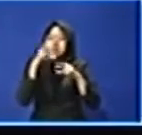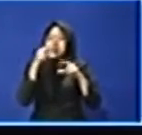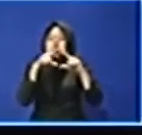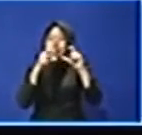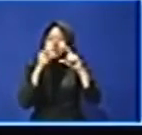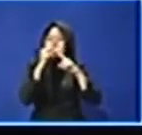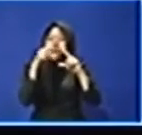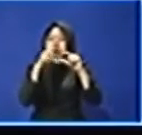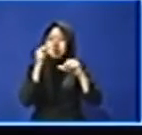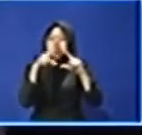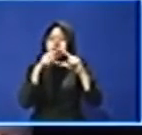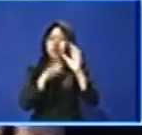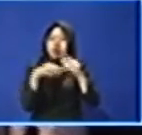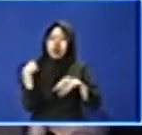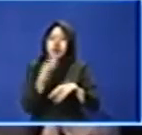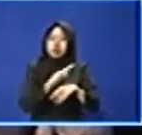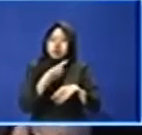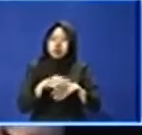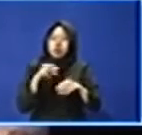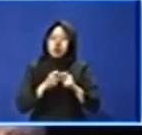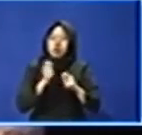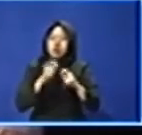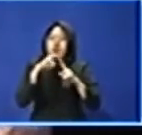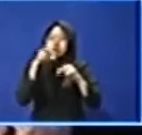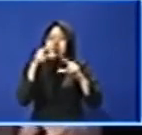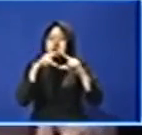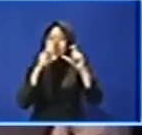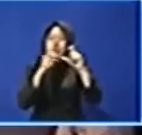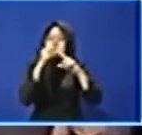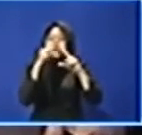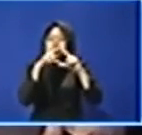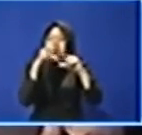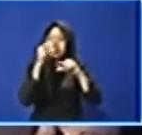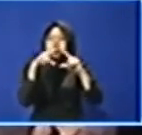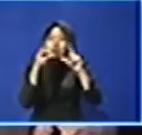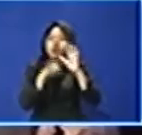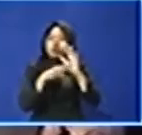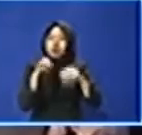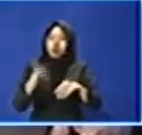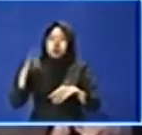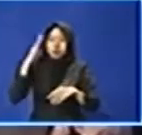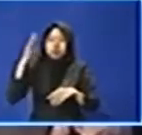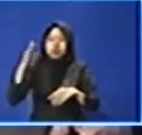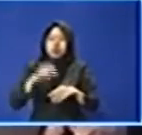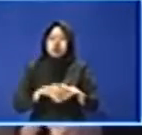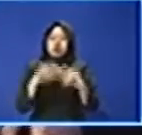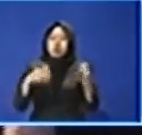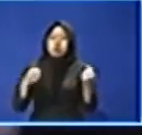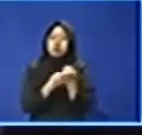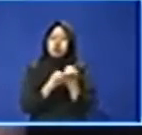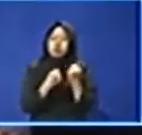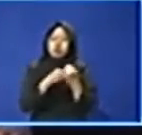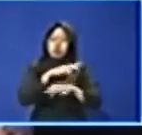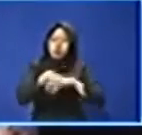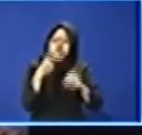Apapun akan kami buat transparan kepada masyarakat kota Blitar dan juga untuk para pendukung kami Terima kasih yang sudah Nobar di